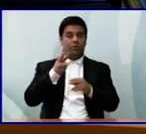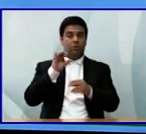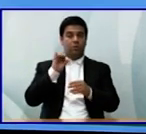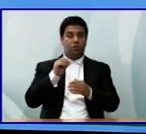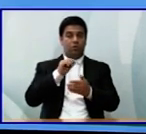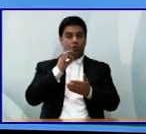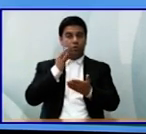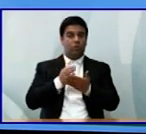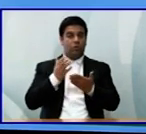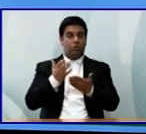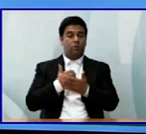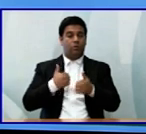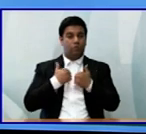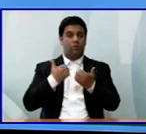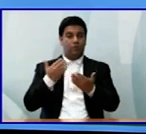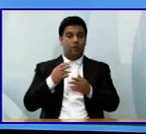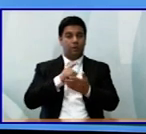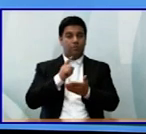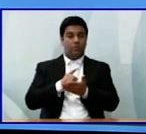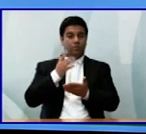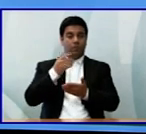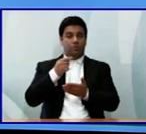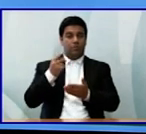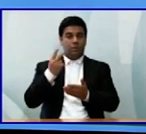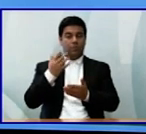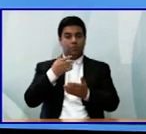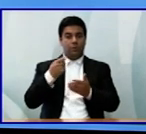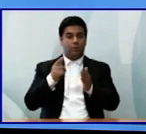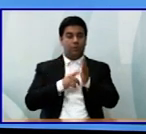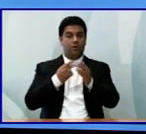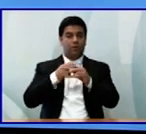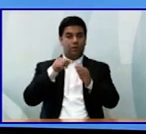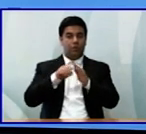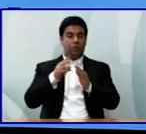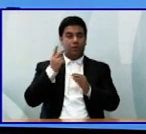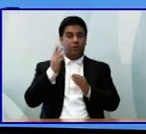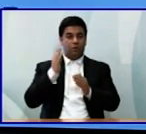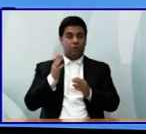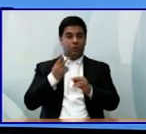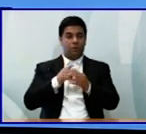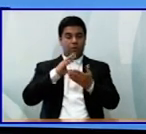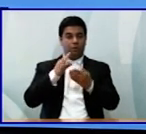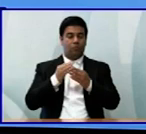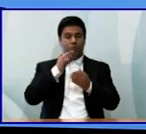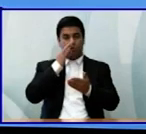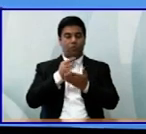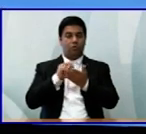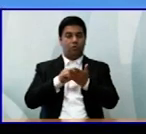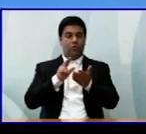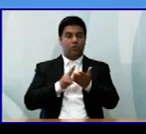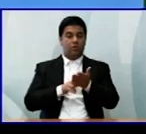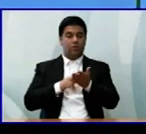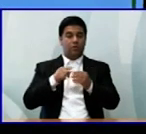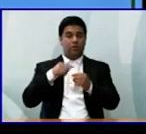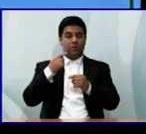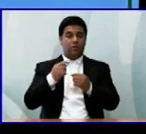ko'ring-chi. Albatta, 5 minus 7 minus 2 va uning moduli 2 bo'lgani uchun javob 18 bo'ldi. Keyingi